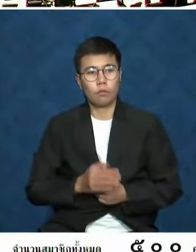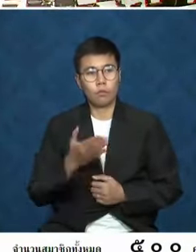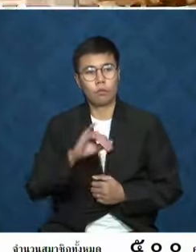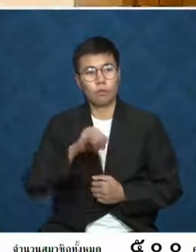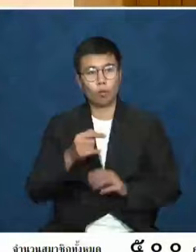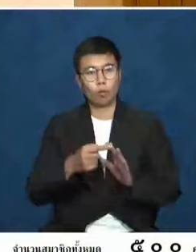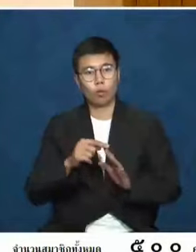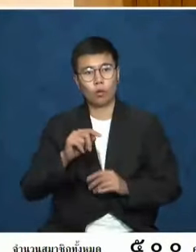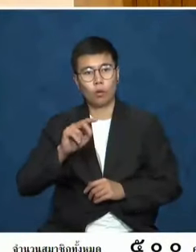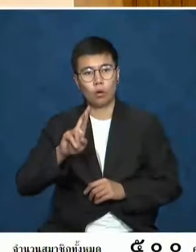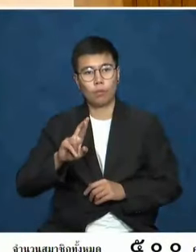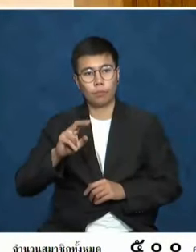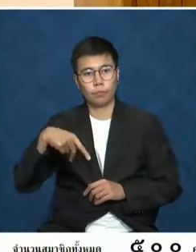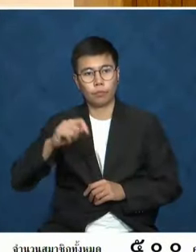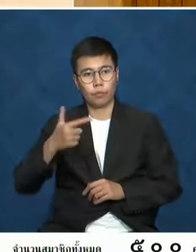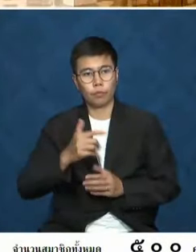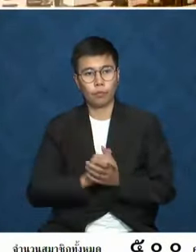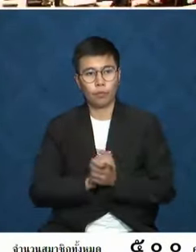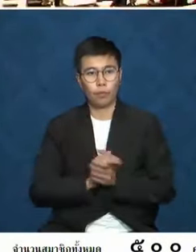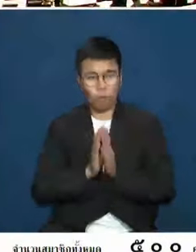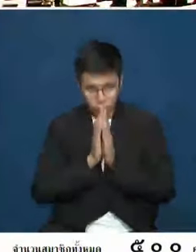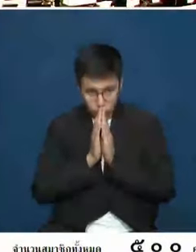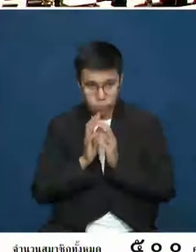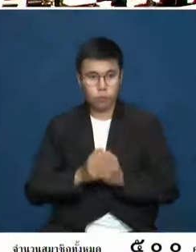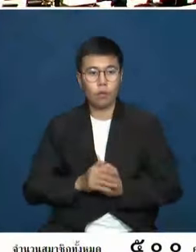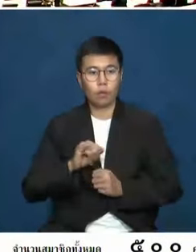พงยูเกต์ครั yes,ั ขอบคุครั